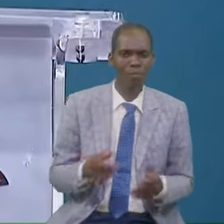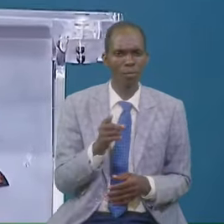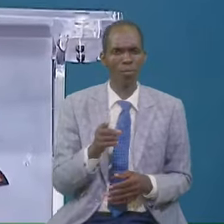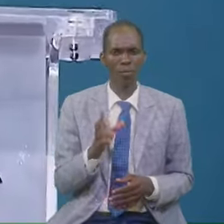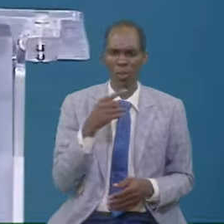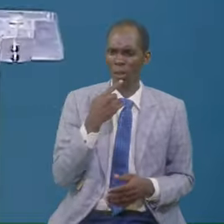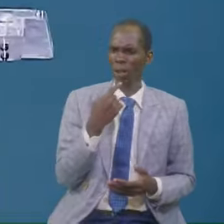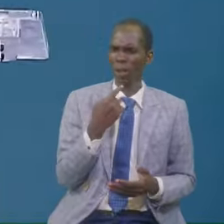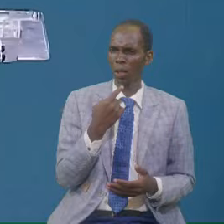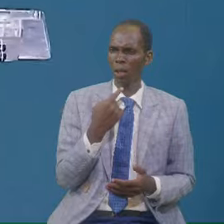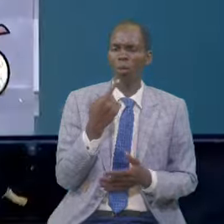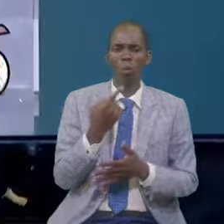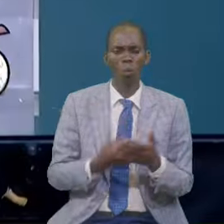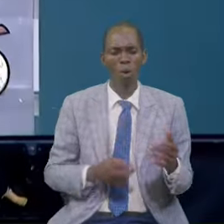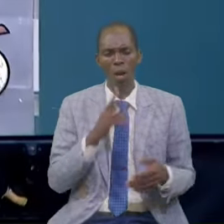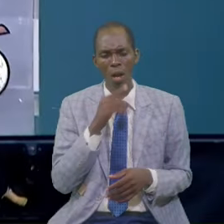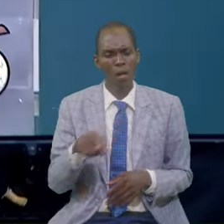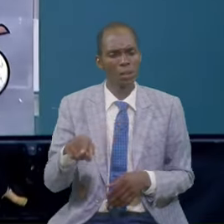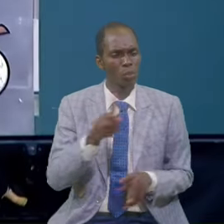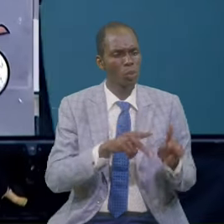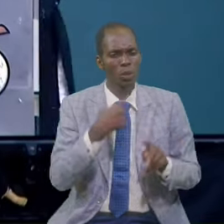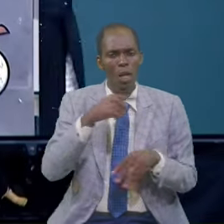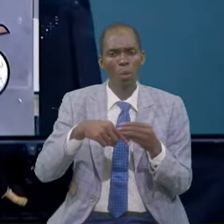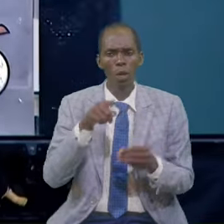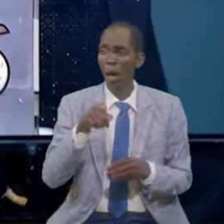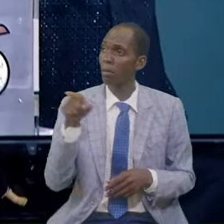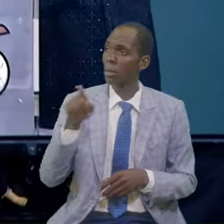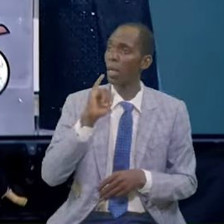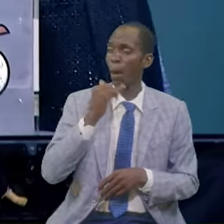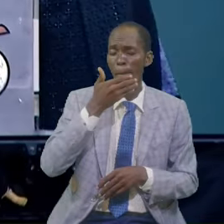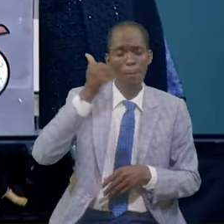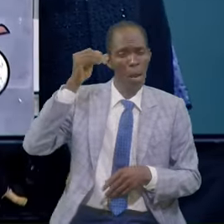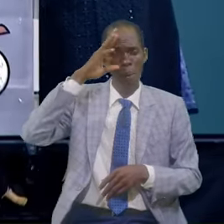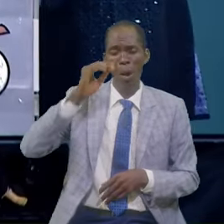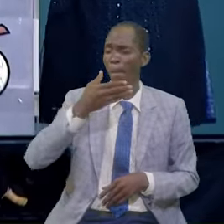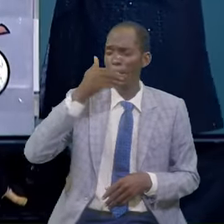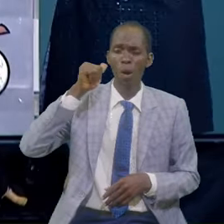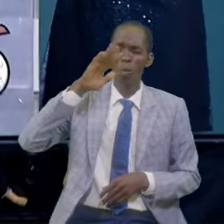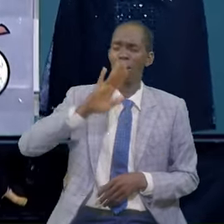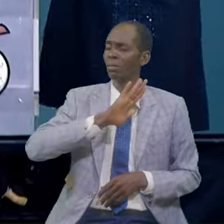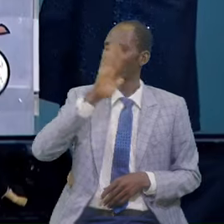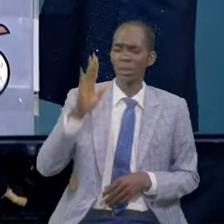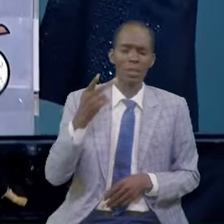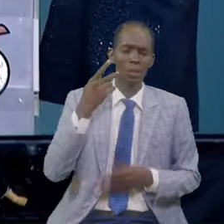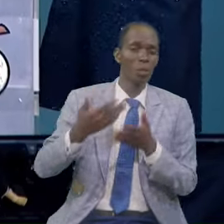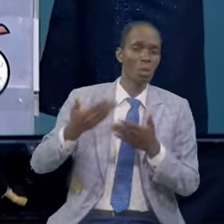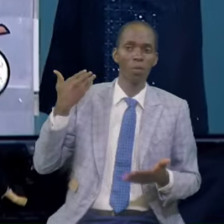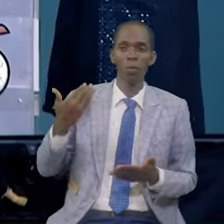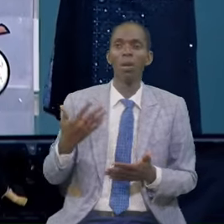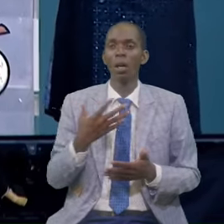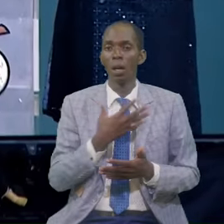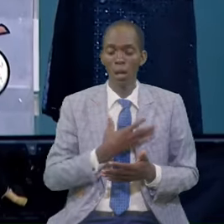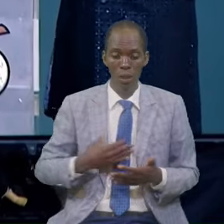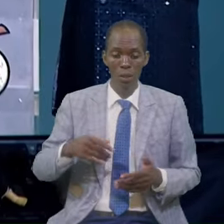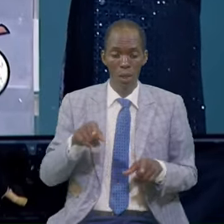you? You are the best man, the best woman I ever saw. Don't worry, God living as you are living, that person will